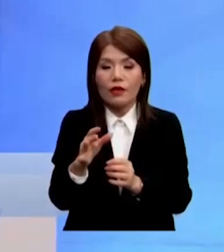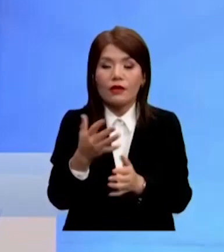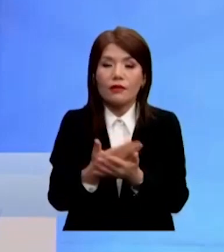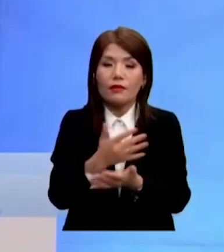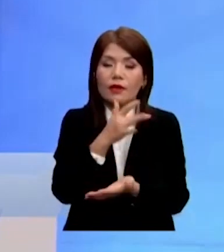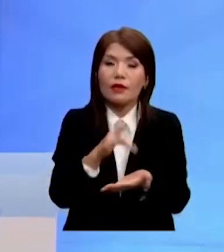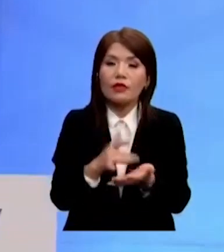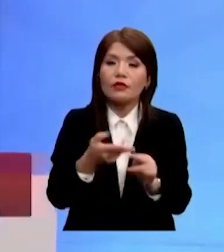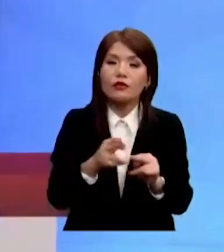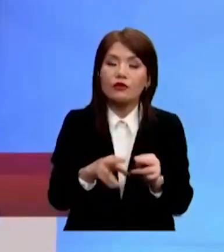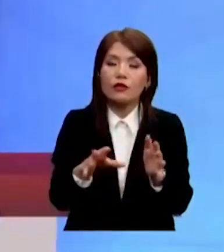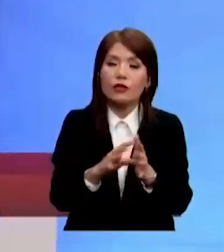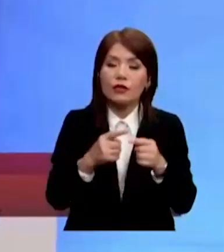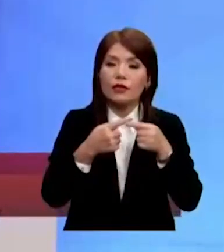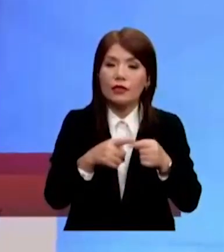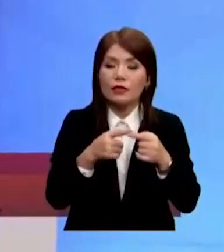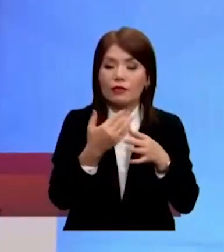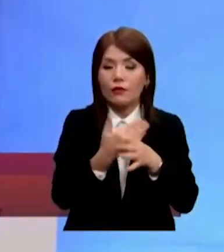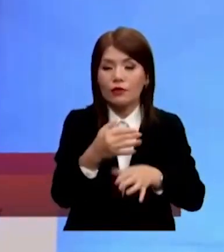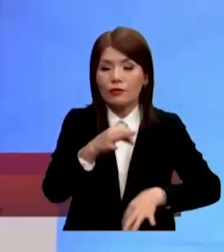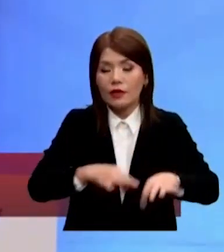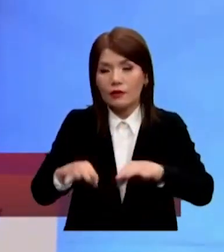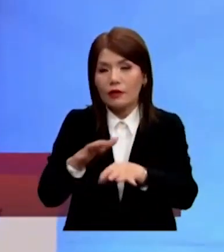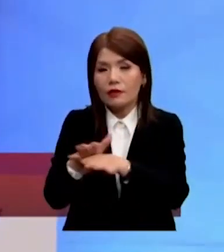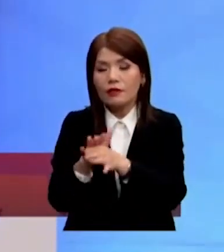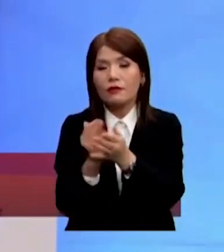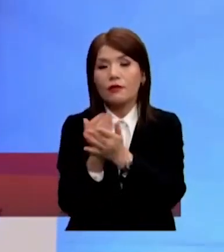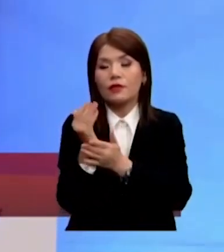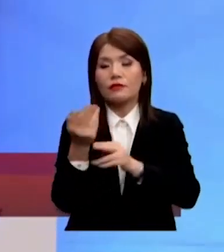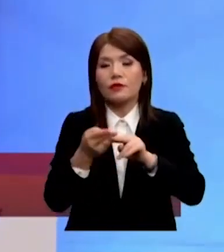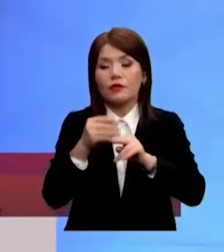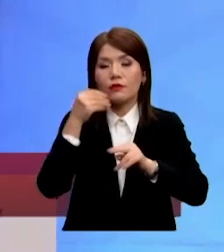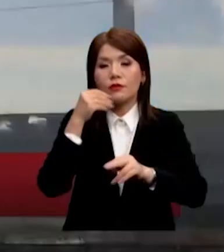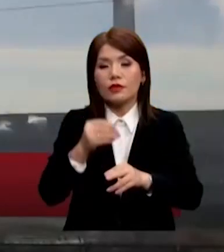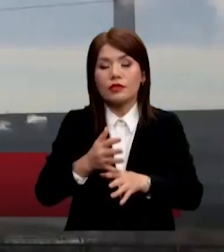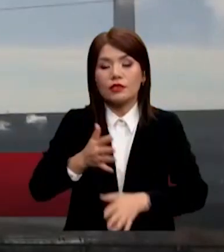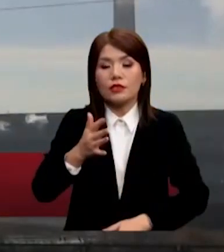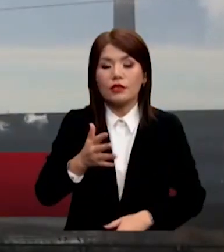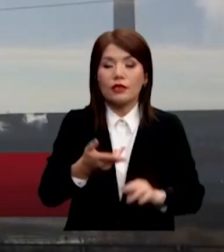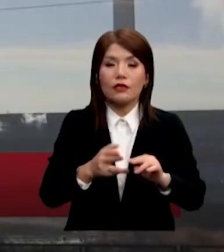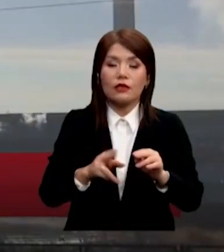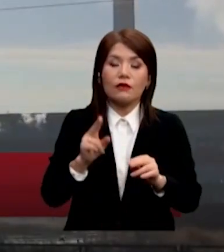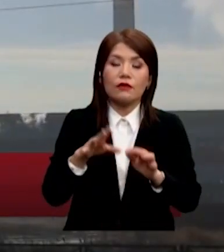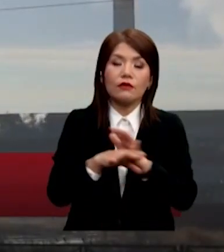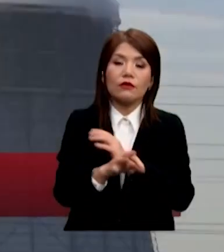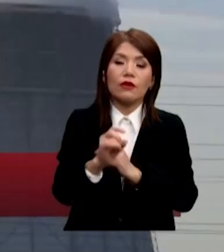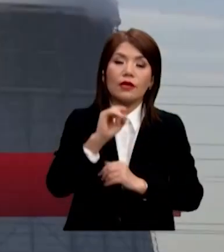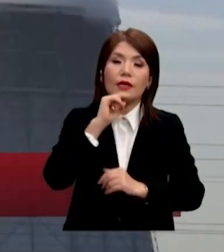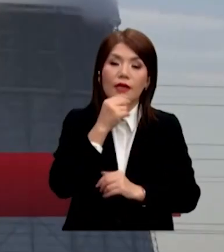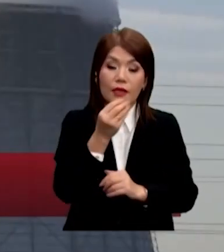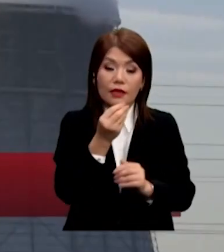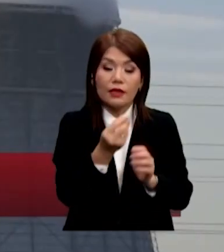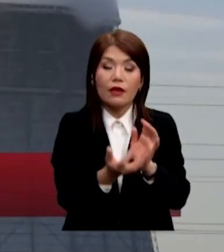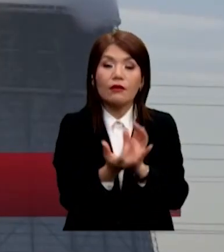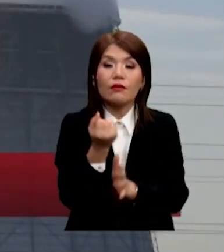Будет предоставляться техническая помощь для разработки проектов по повышению энергоэффективности жилья. В стране надеются, что на сэкономленные средства